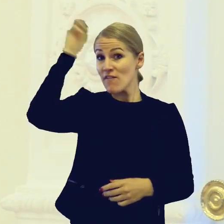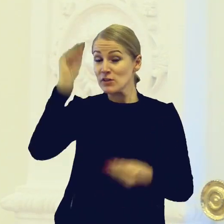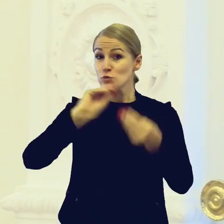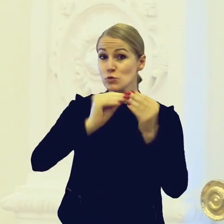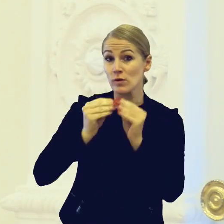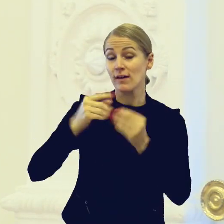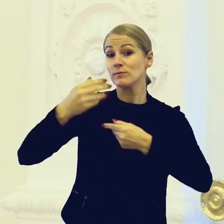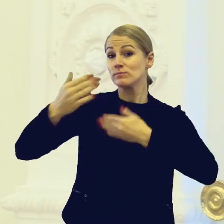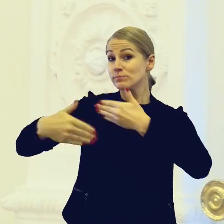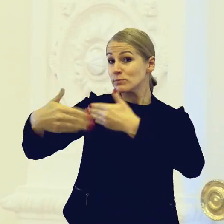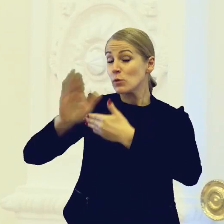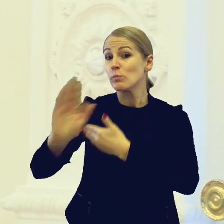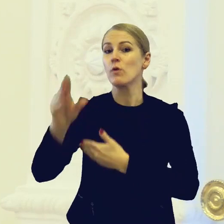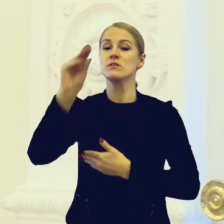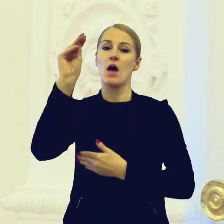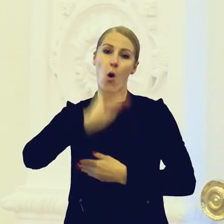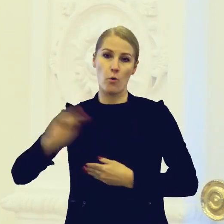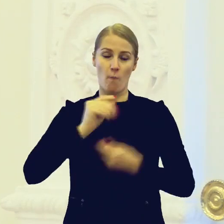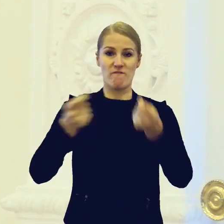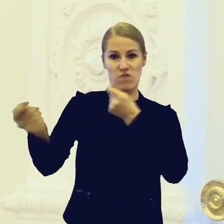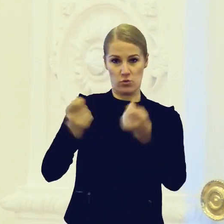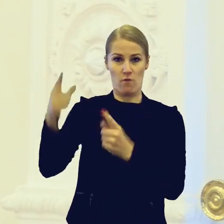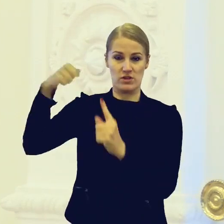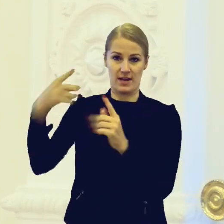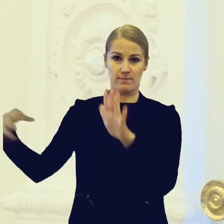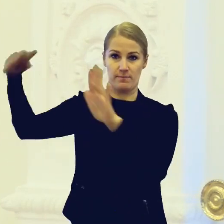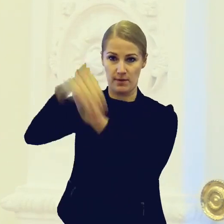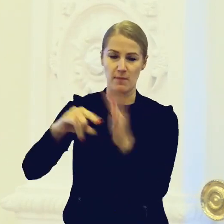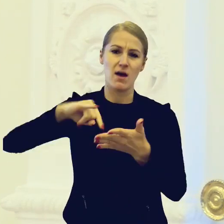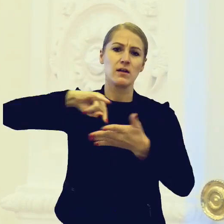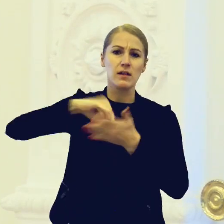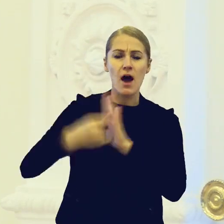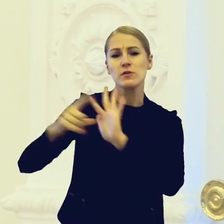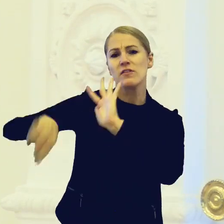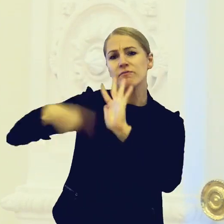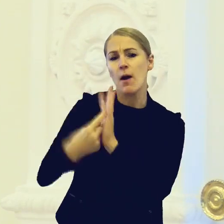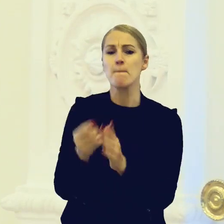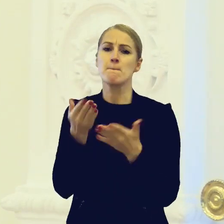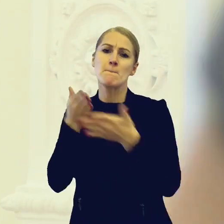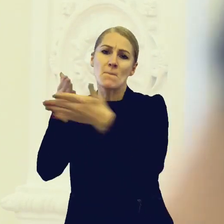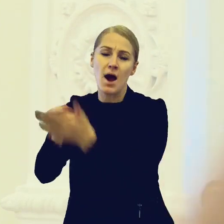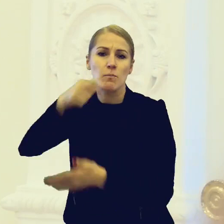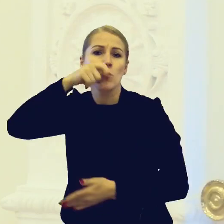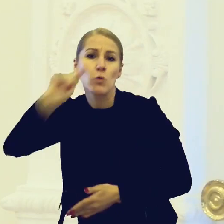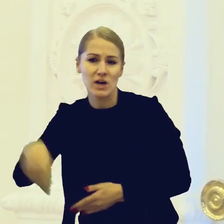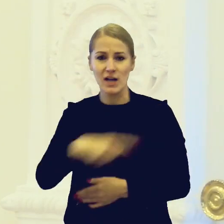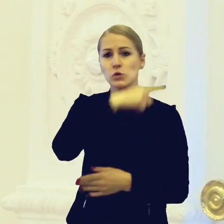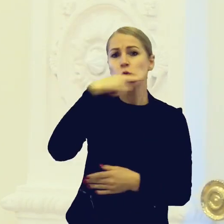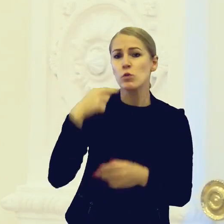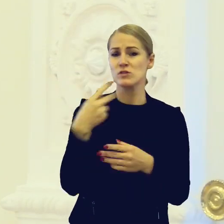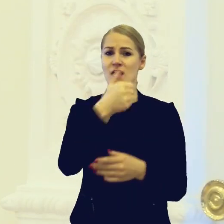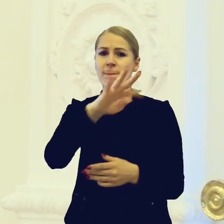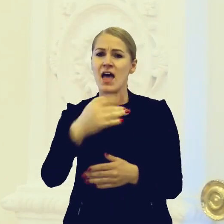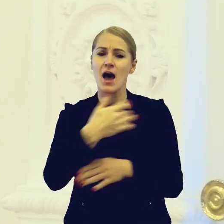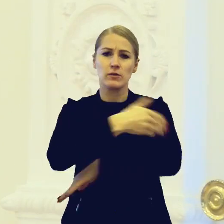artėjančių Europos vadovų tarybos ir NATO viršūnių susitikimų darbo atvarkės klausimus, paramą Ukrainai, tolesnės sankcijas Rusijai, NATO